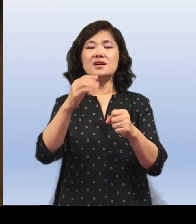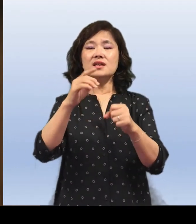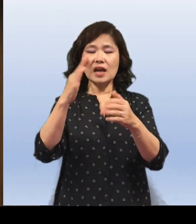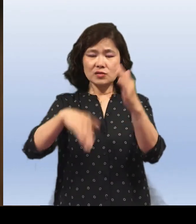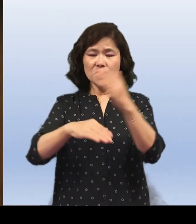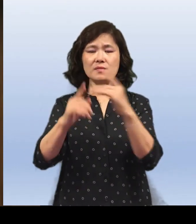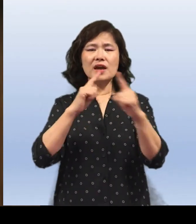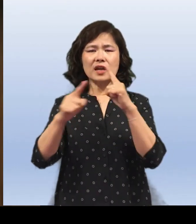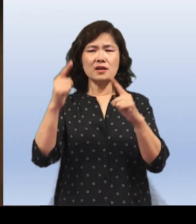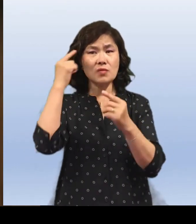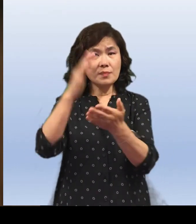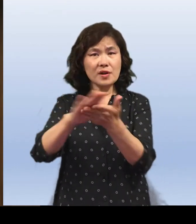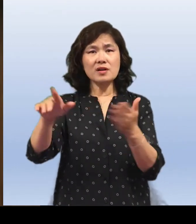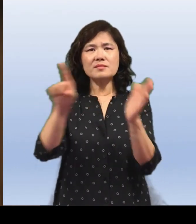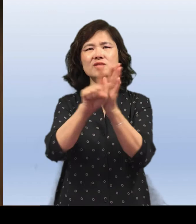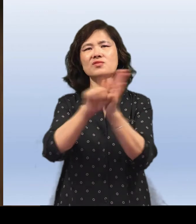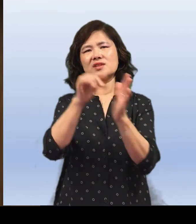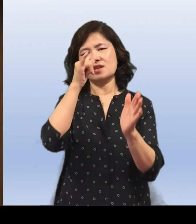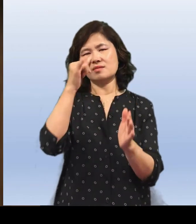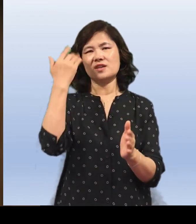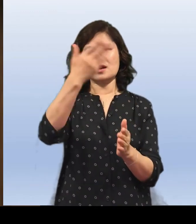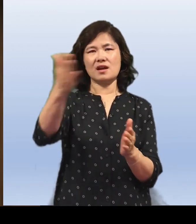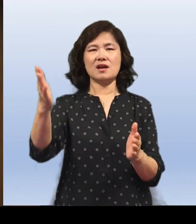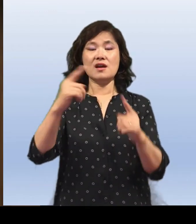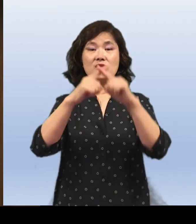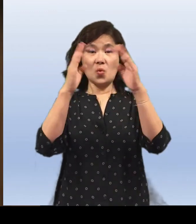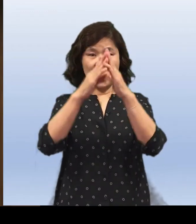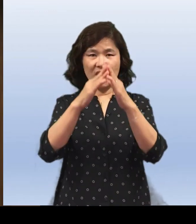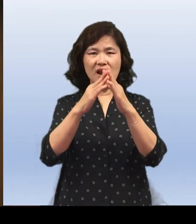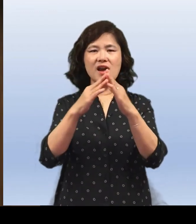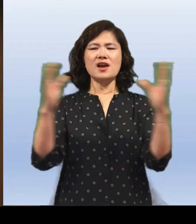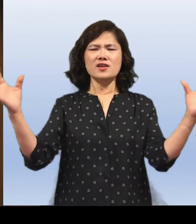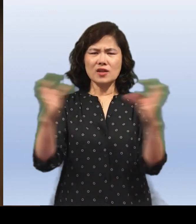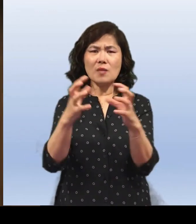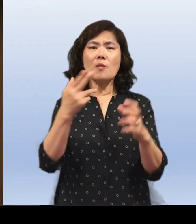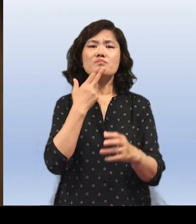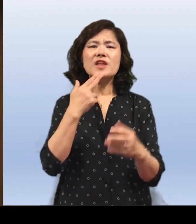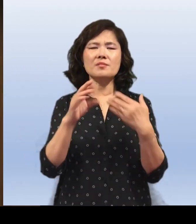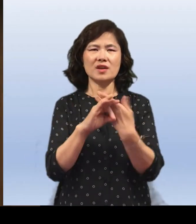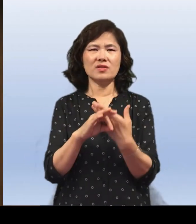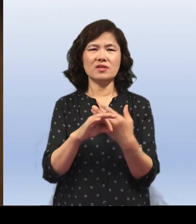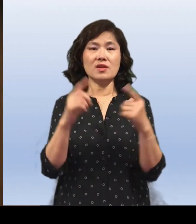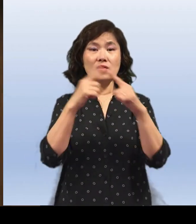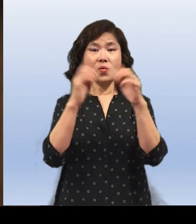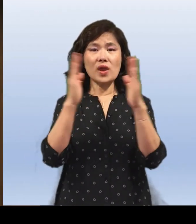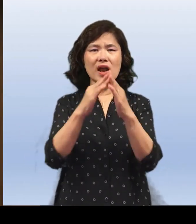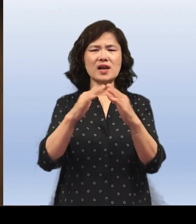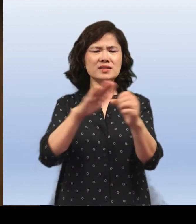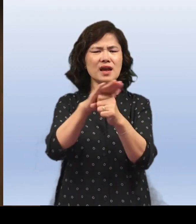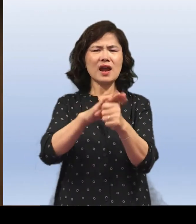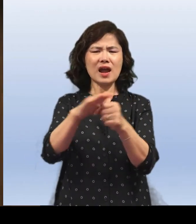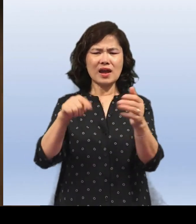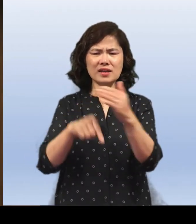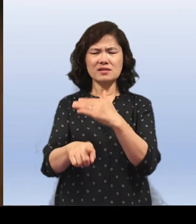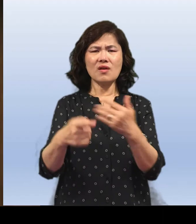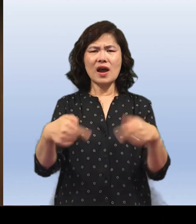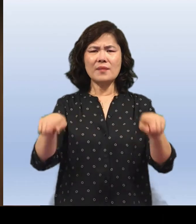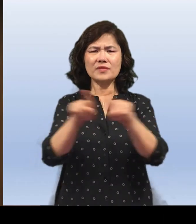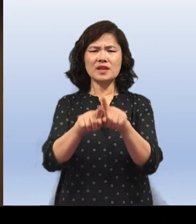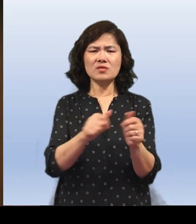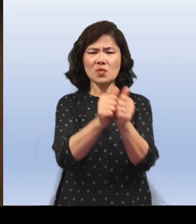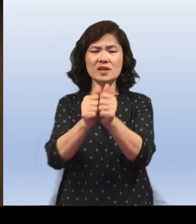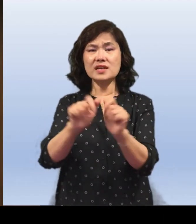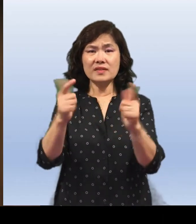화평을 믿을 수 있겠습니까? 여러분, 교회가 연합하지 않는다면, 교회가 사랑 안에서 함께